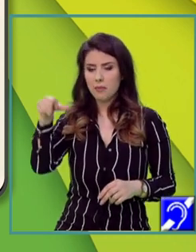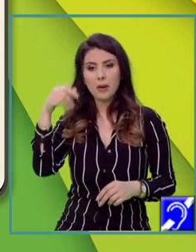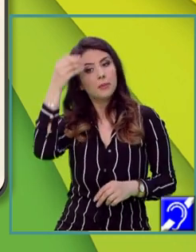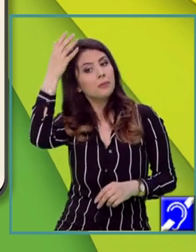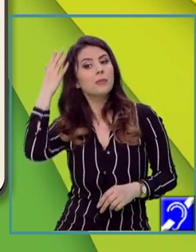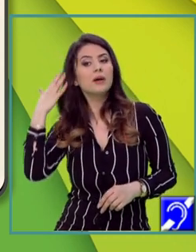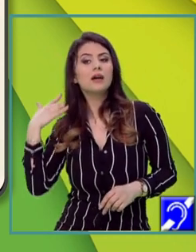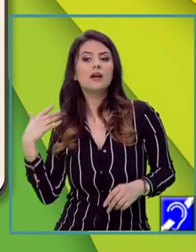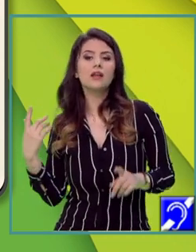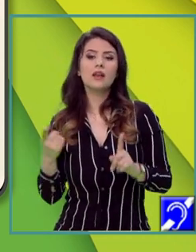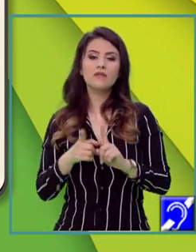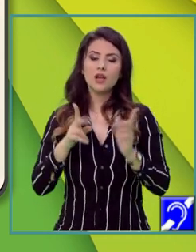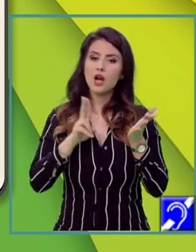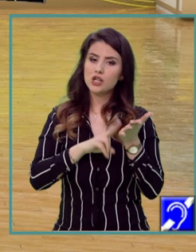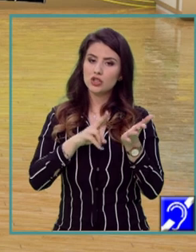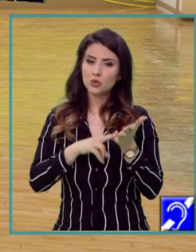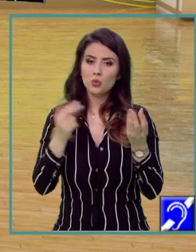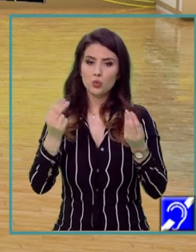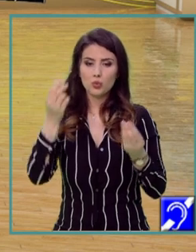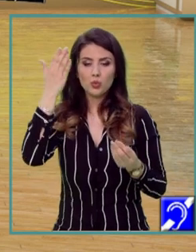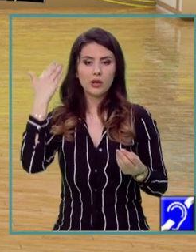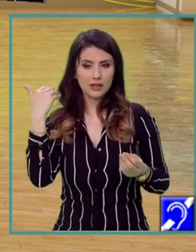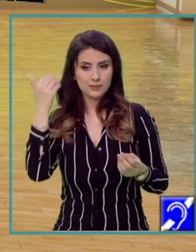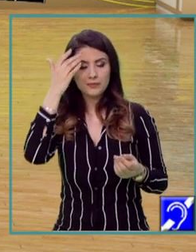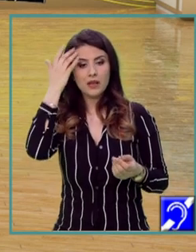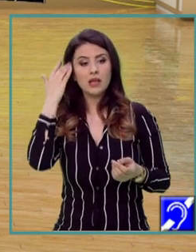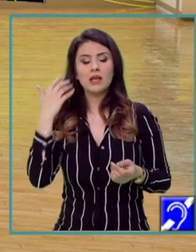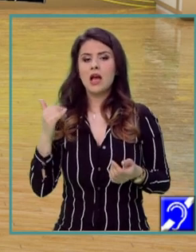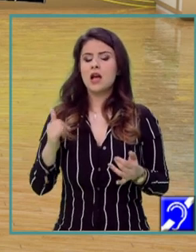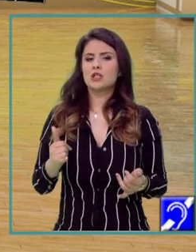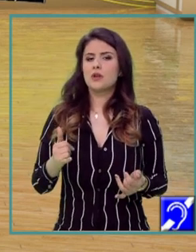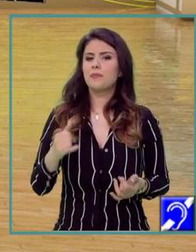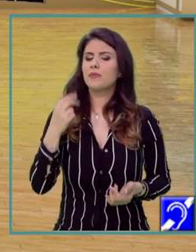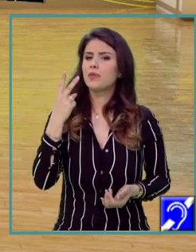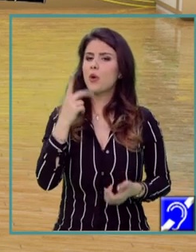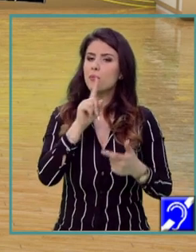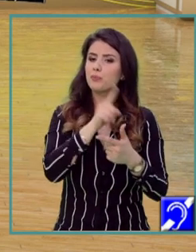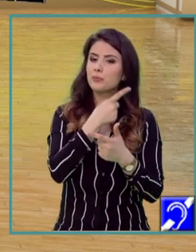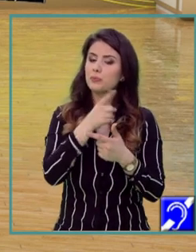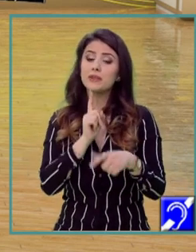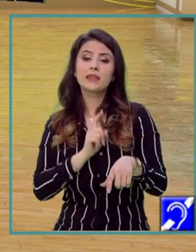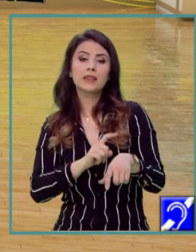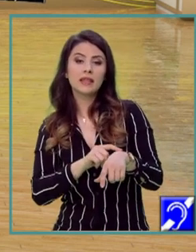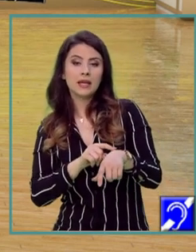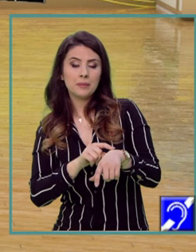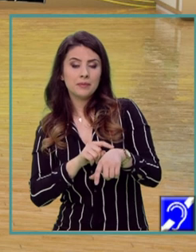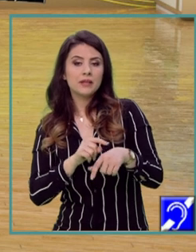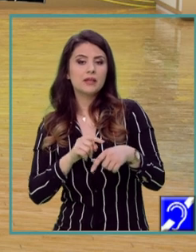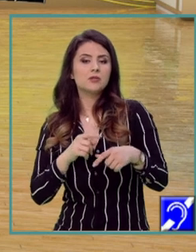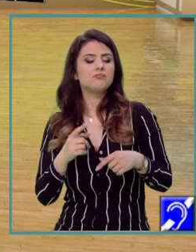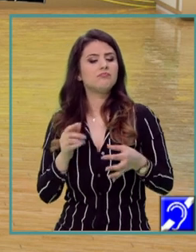protagonistului nu în ultimul rând această this Ce rând cele două timpuri evidențiază trăsături fundamentale